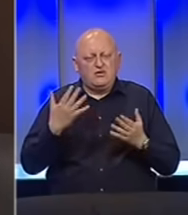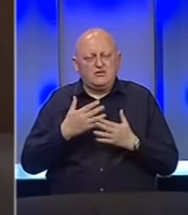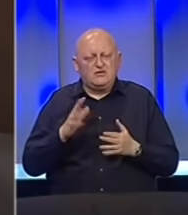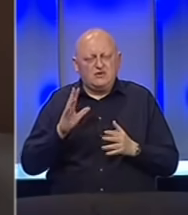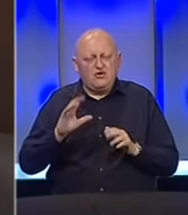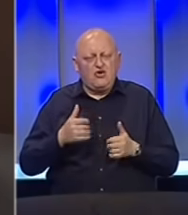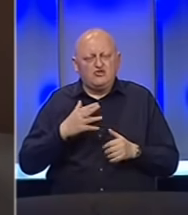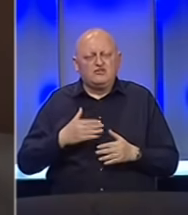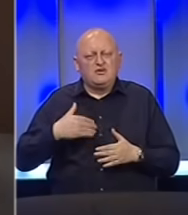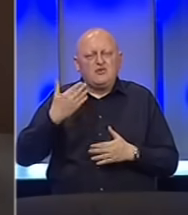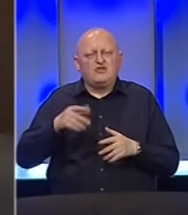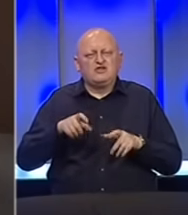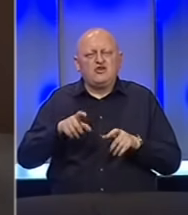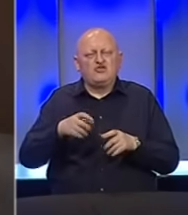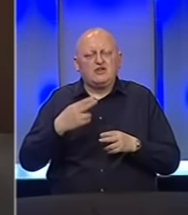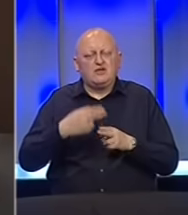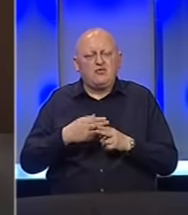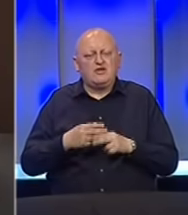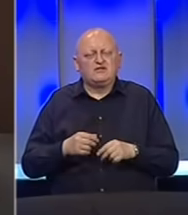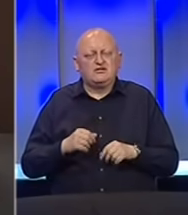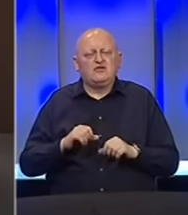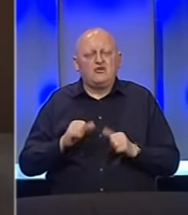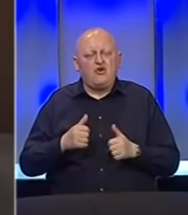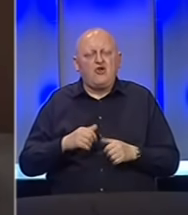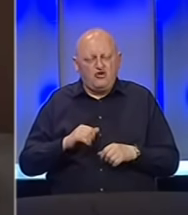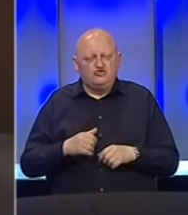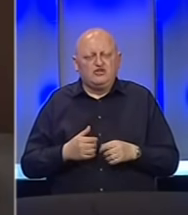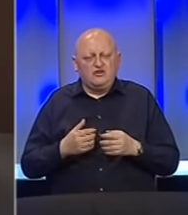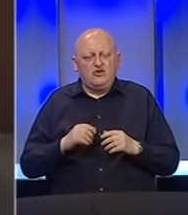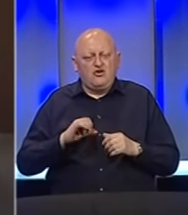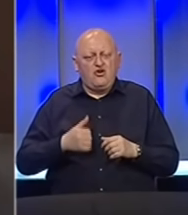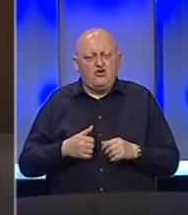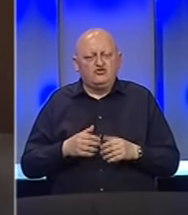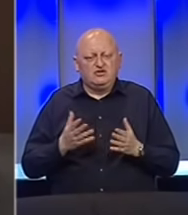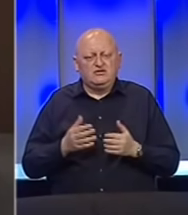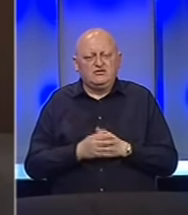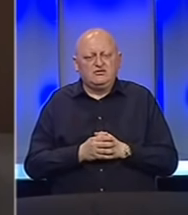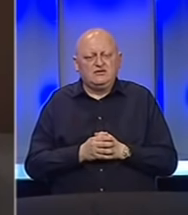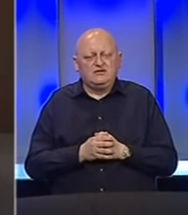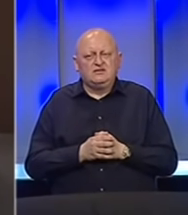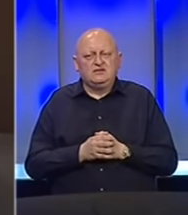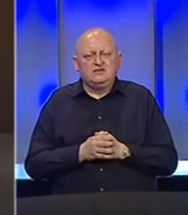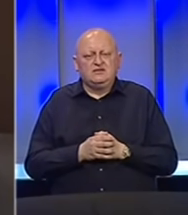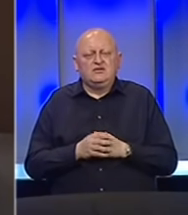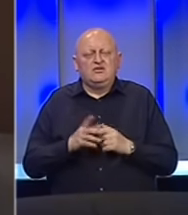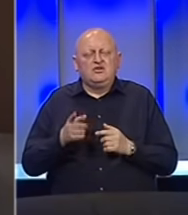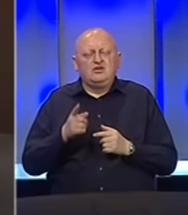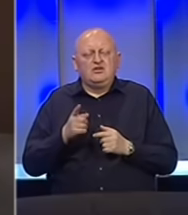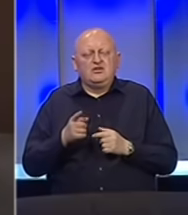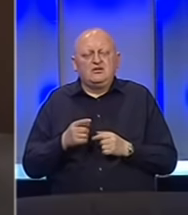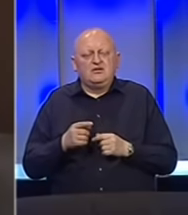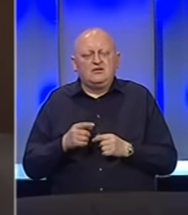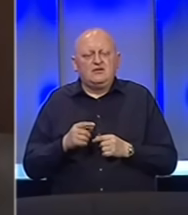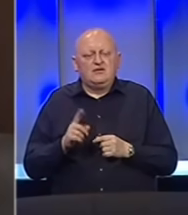ćemo imati post-korona sindrom? Da. Da li će biti posljedica? Da. Da, bit će. Bit će i to